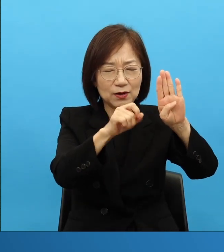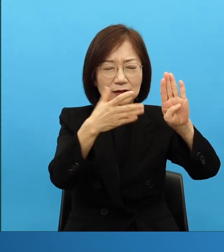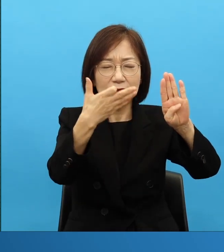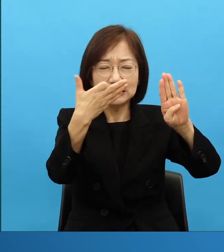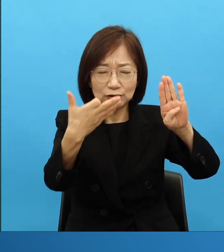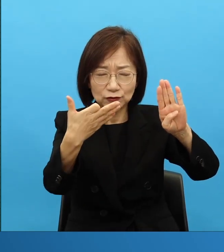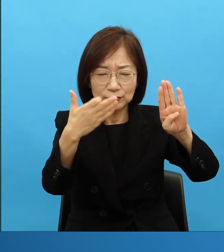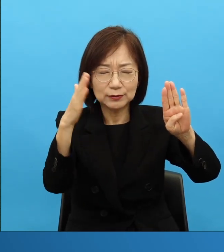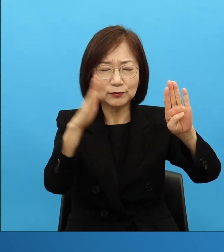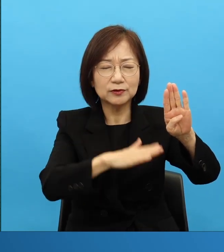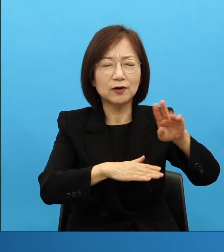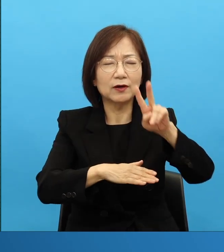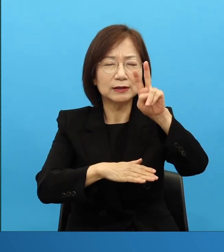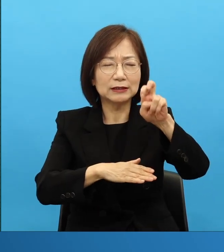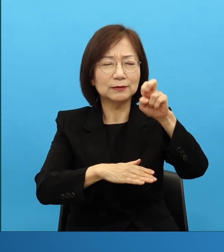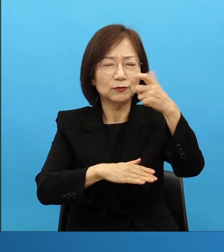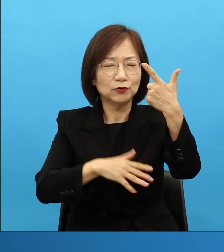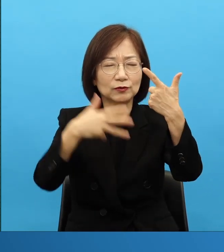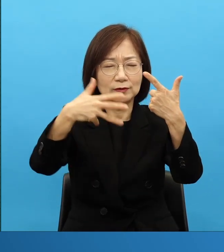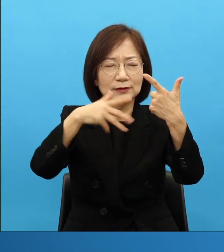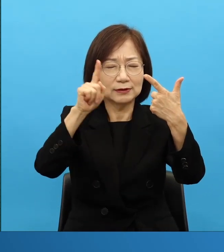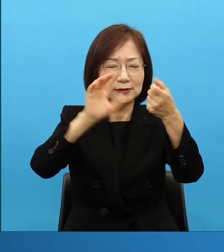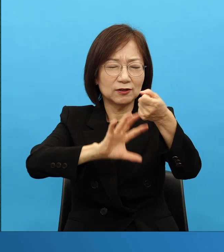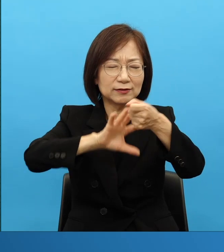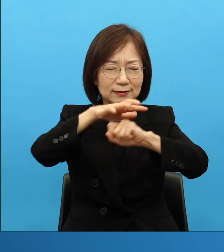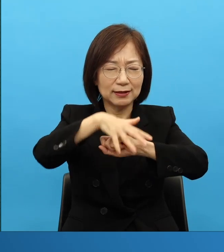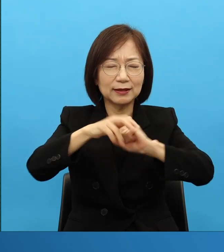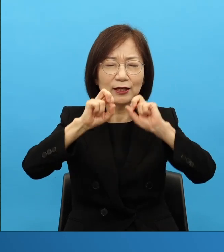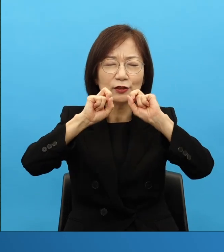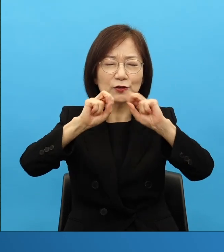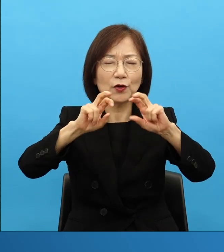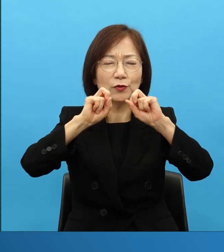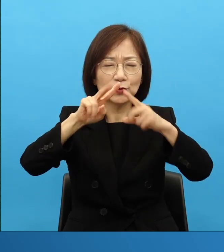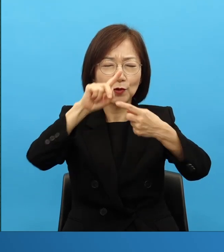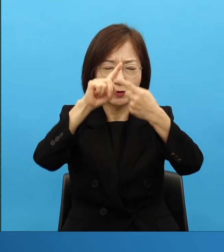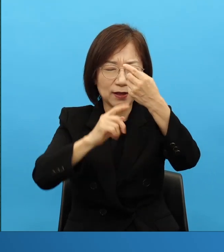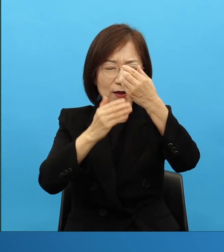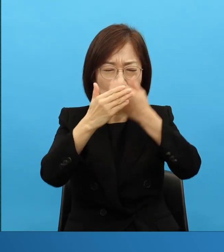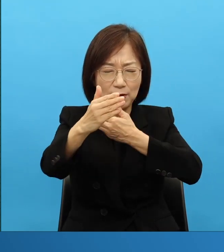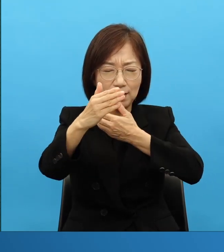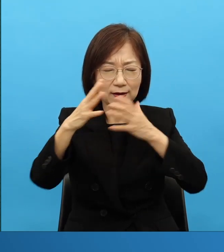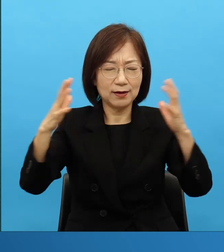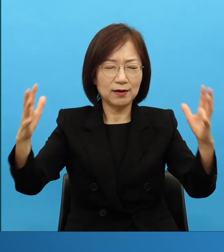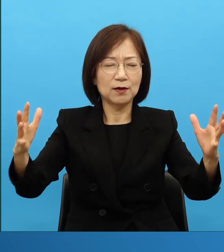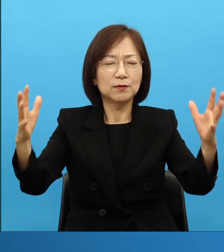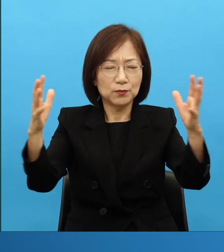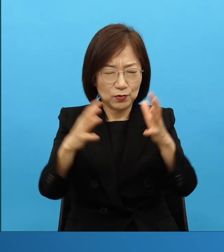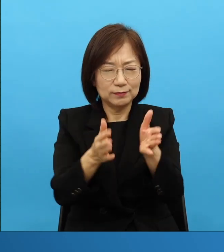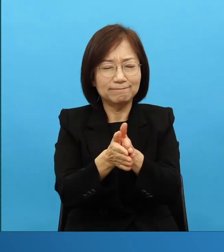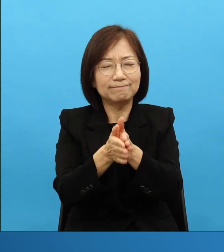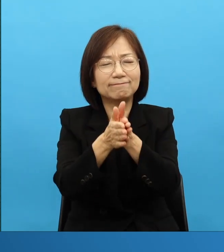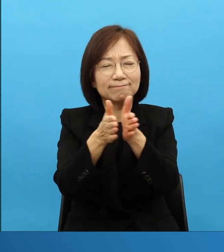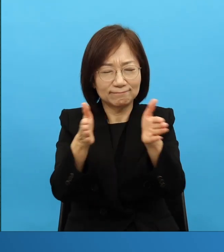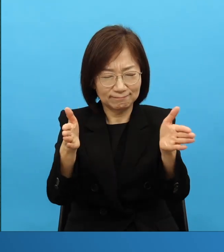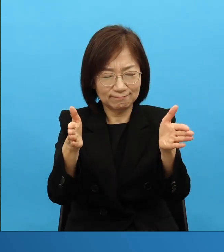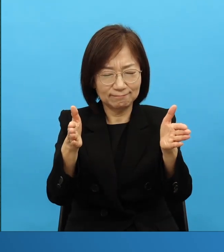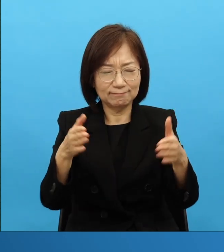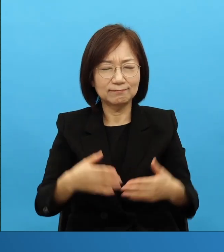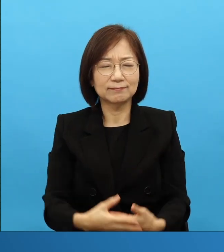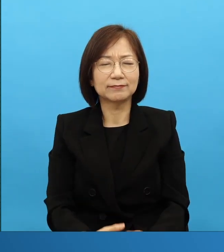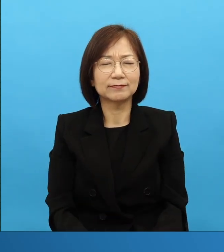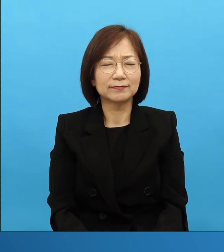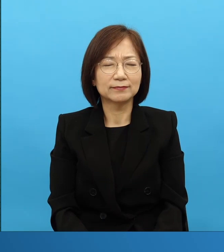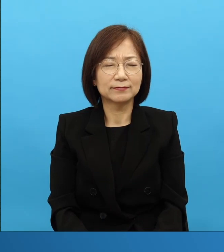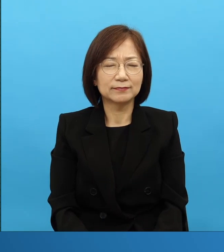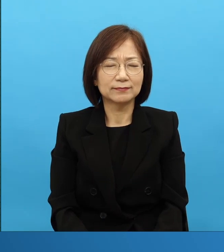제26차 세계 선교 대회로 모이게 됩니다. We who are greatly indebted to the gospel in this way will gather to the 19th of